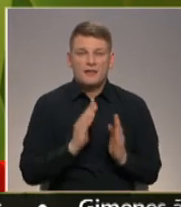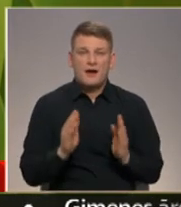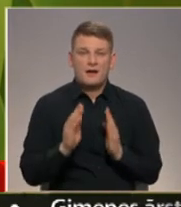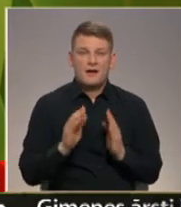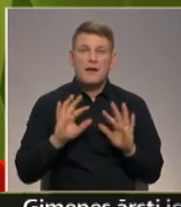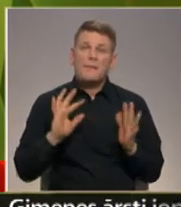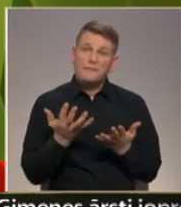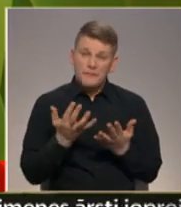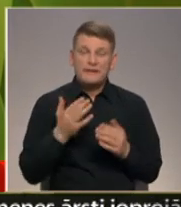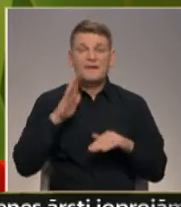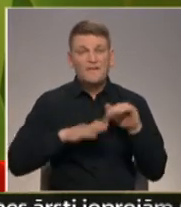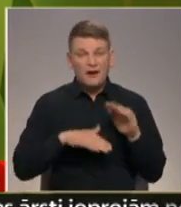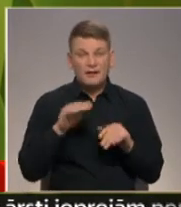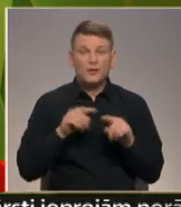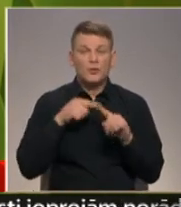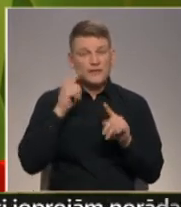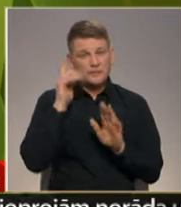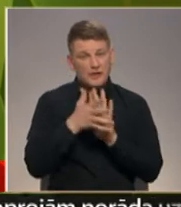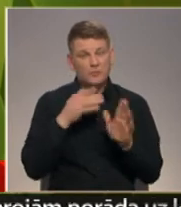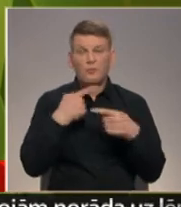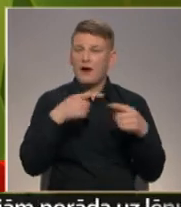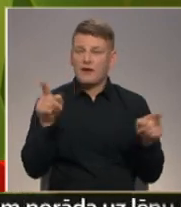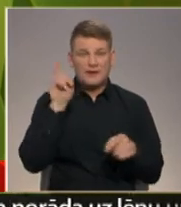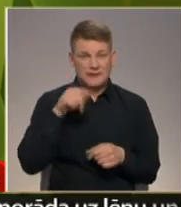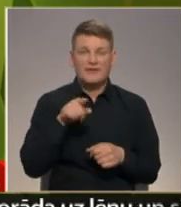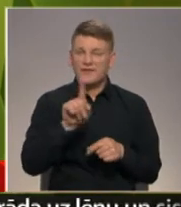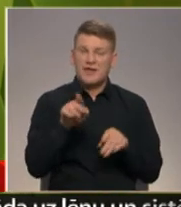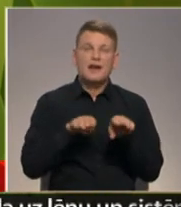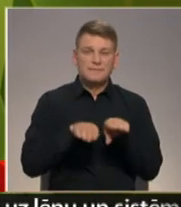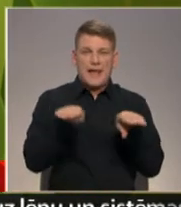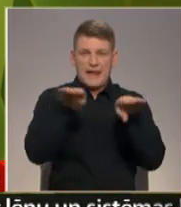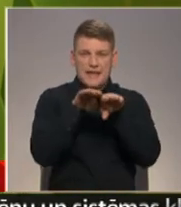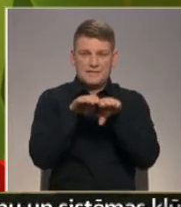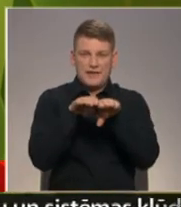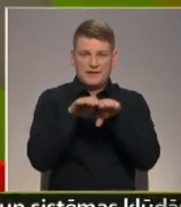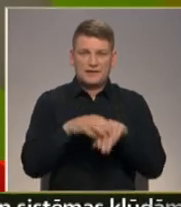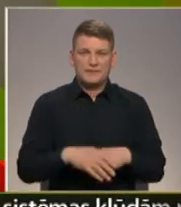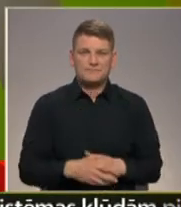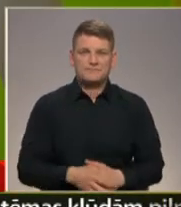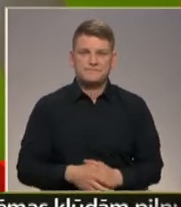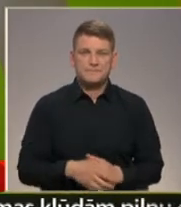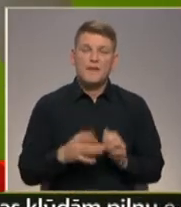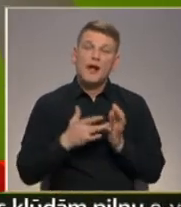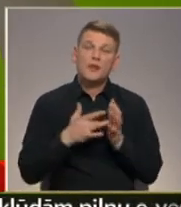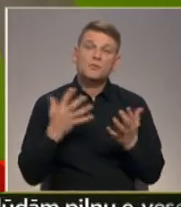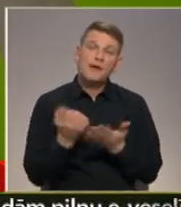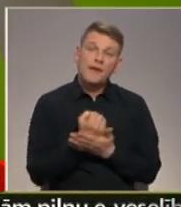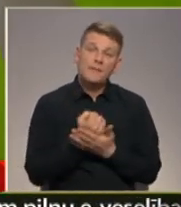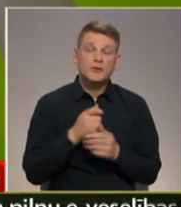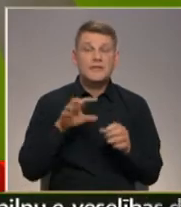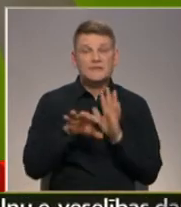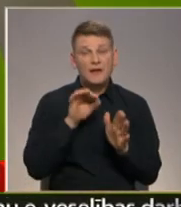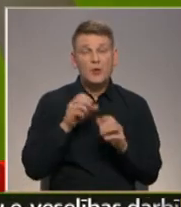bet teiksim, kvalitātes un izpratnes un visā pārējā ziņā viņi ir līdzvērtīgi. Viņi ir. Kādus paņēmienus